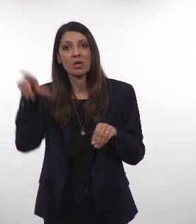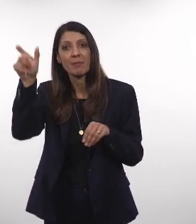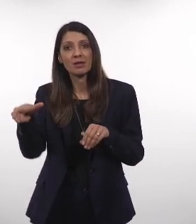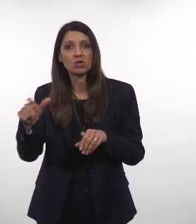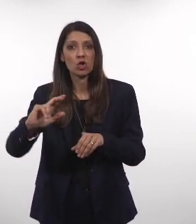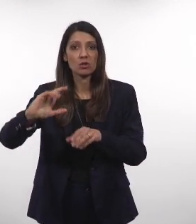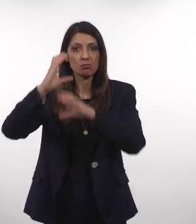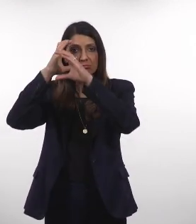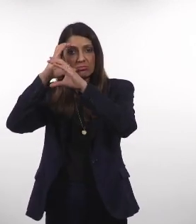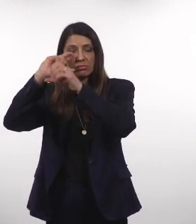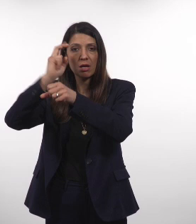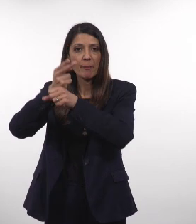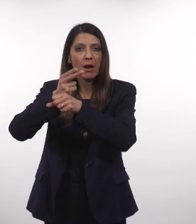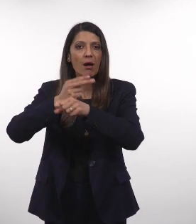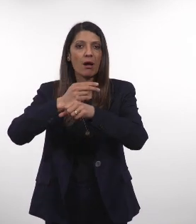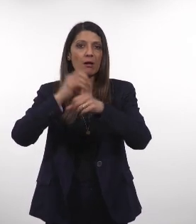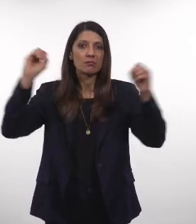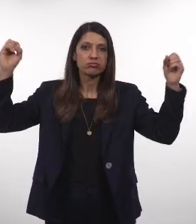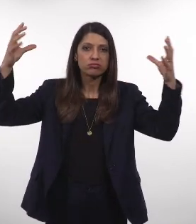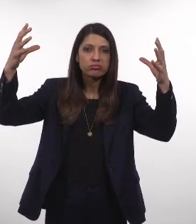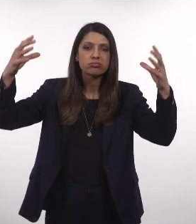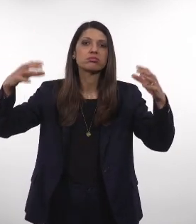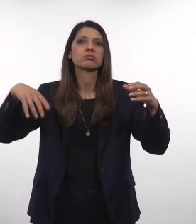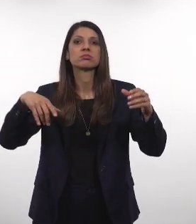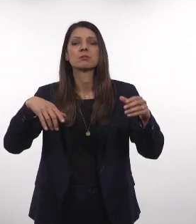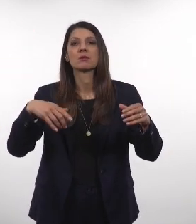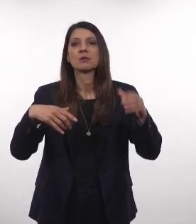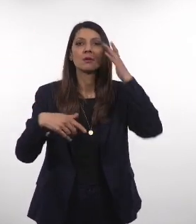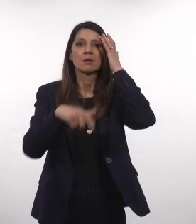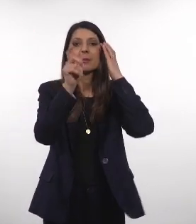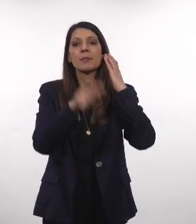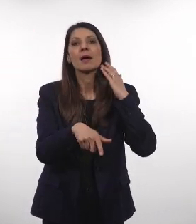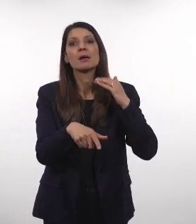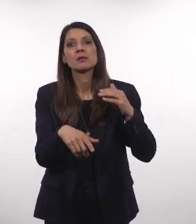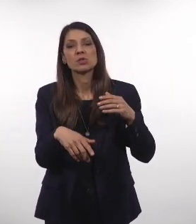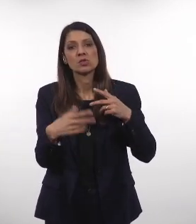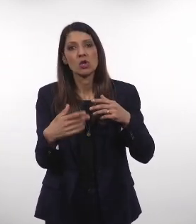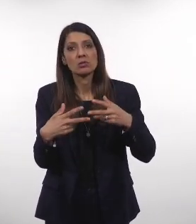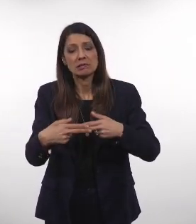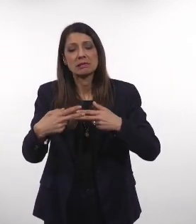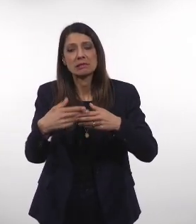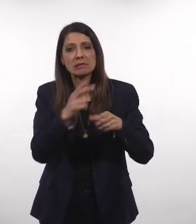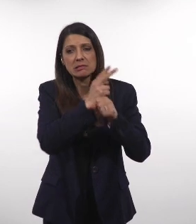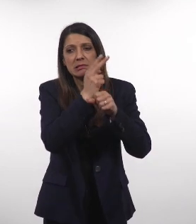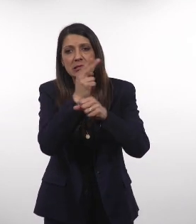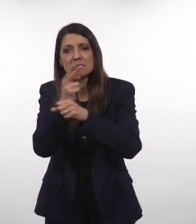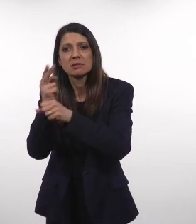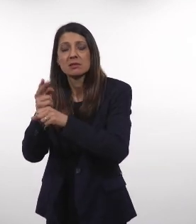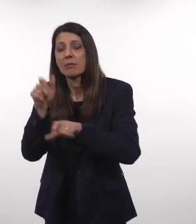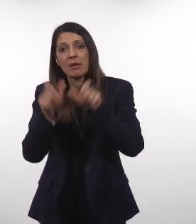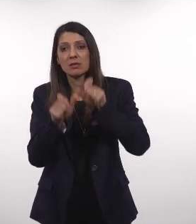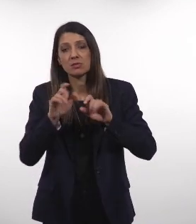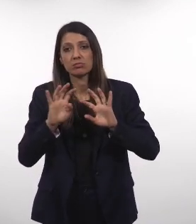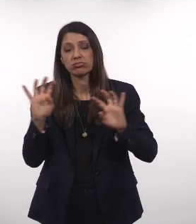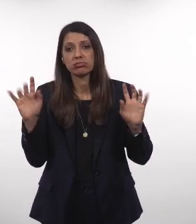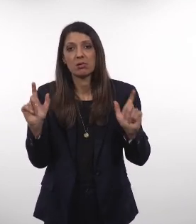caméraman, 2 caméras, un spot, la personne aussi qui prenait les différentes séquences. Enfin voilà, donc il y avait beaucoup plus de personnes.